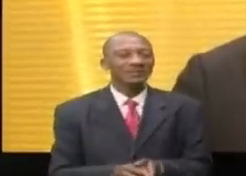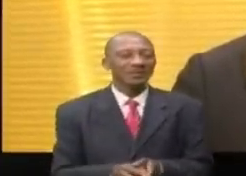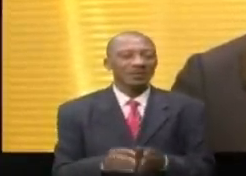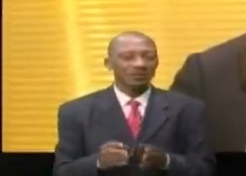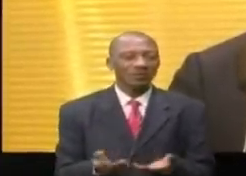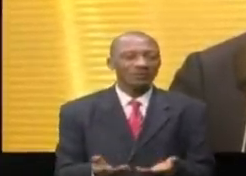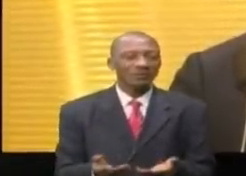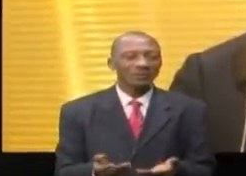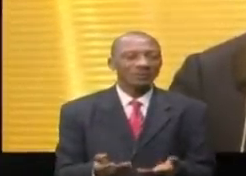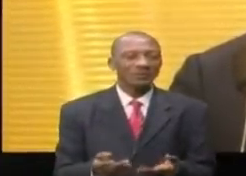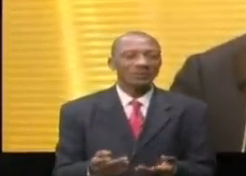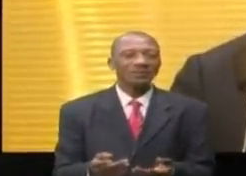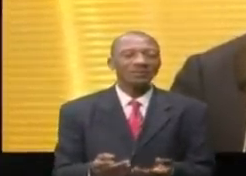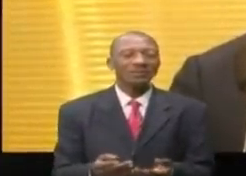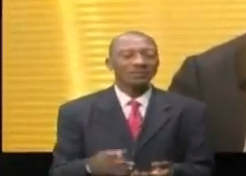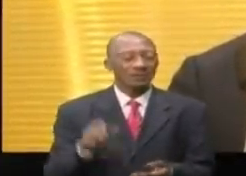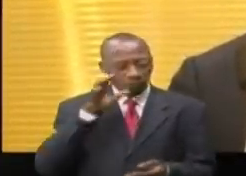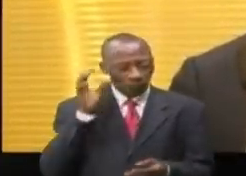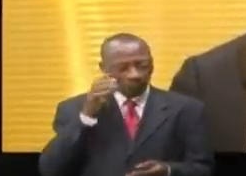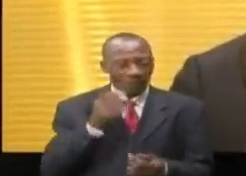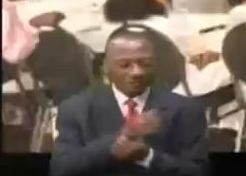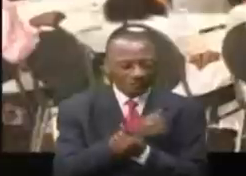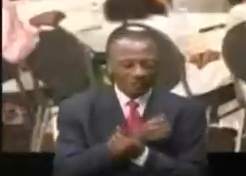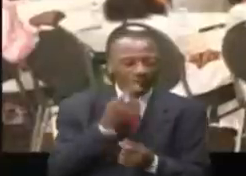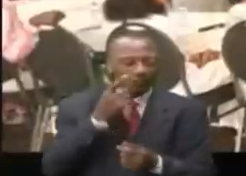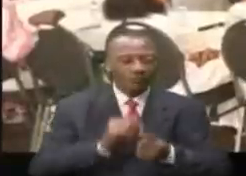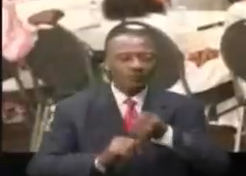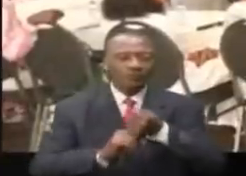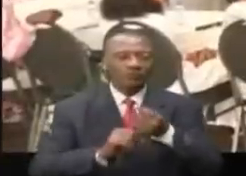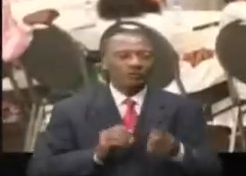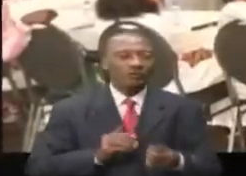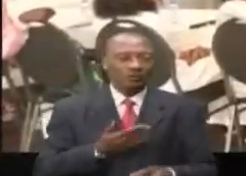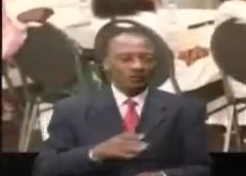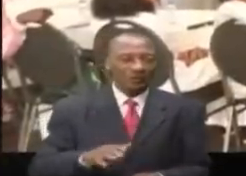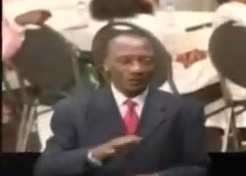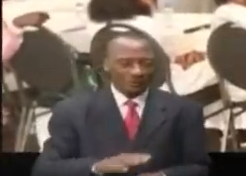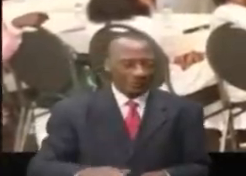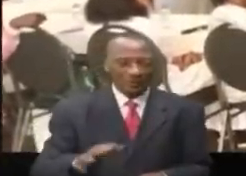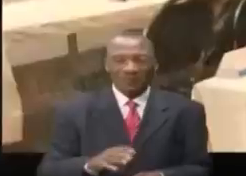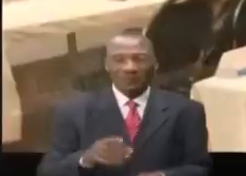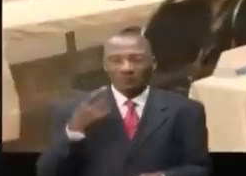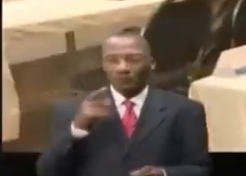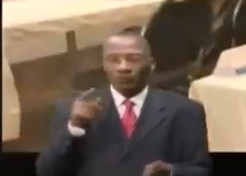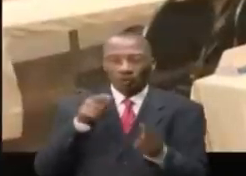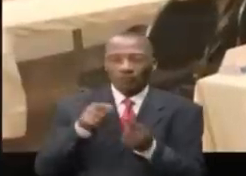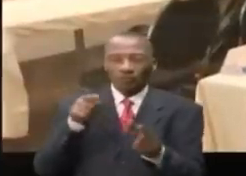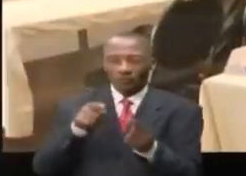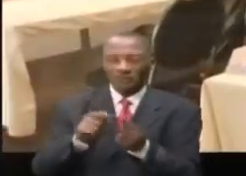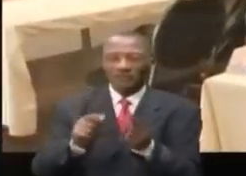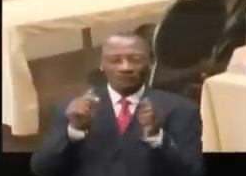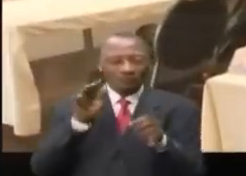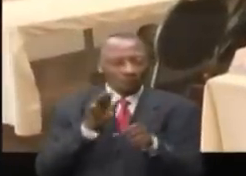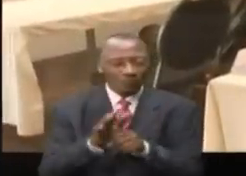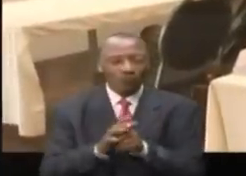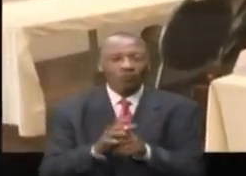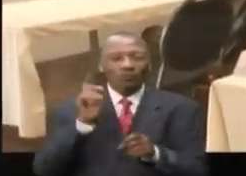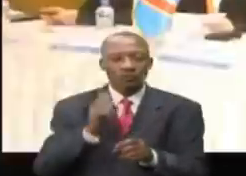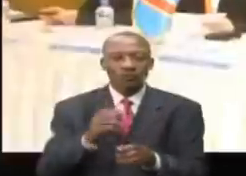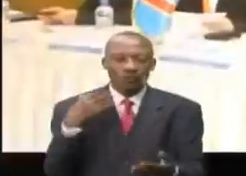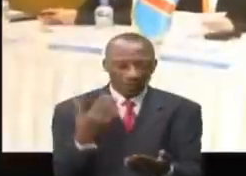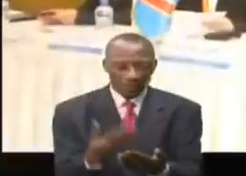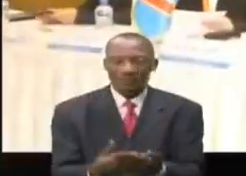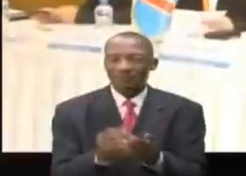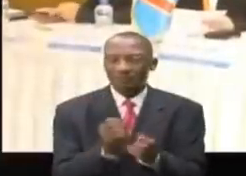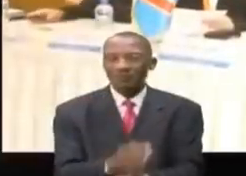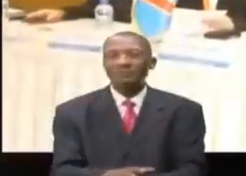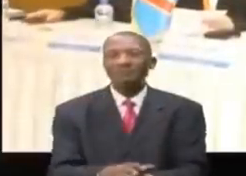du gouvernement de la République d'appuyer ce centre pour l'atteinte du développement durable et effectif dans la vision du